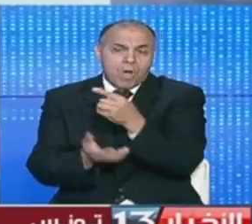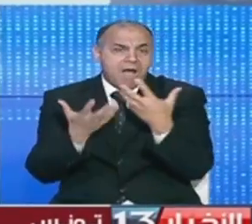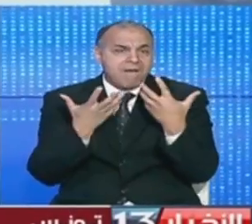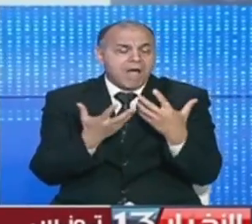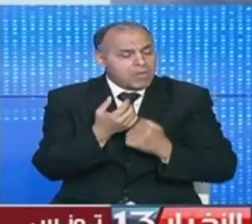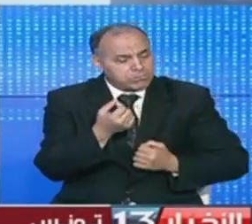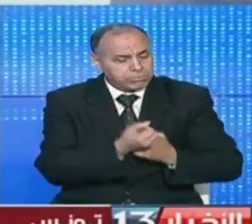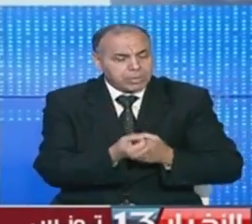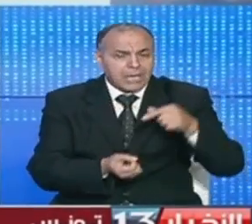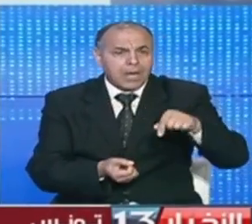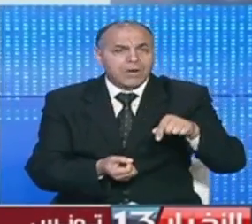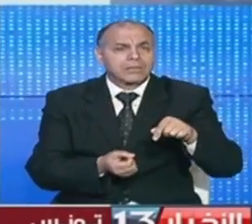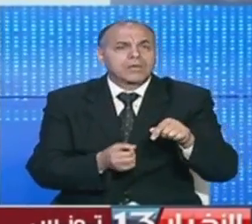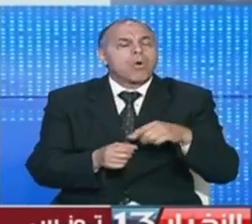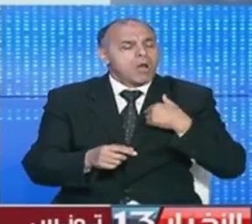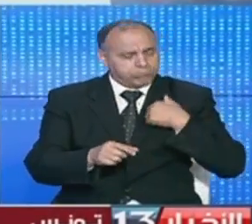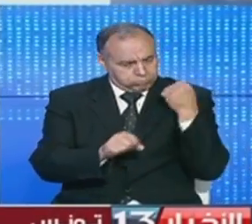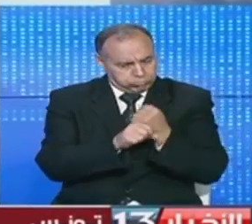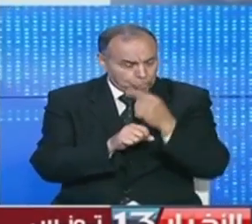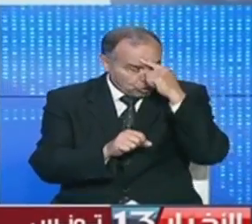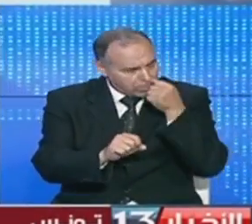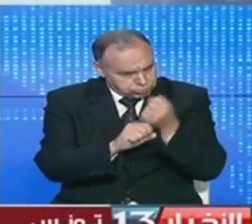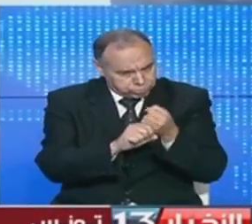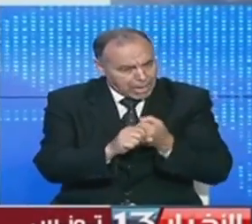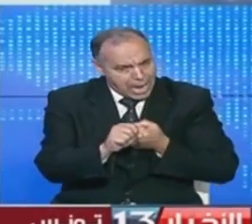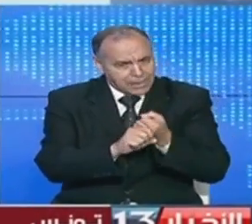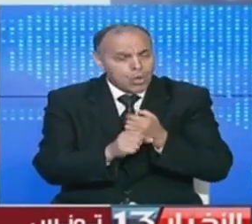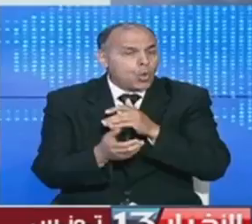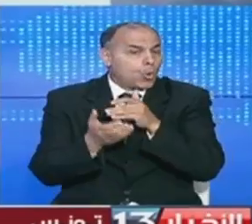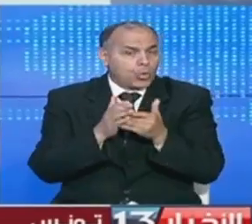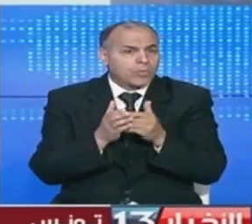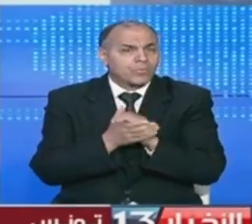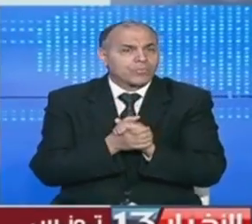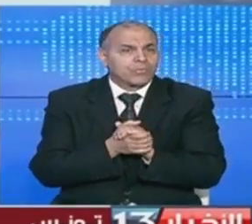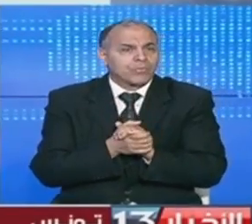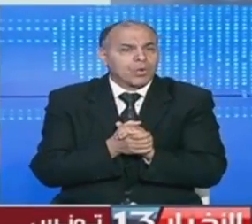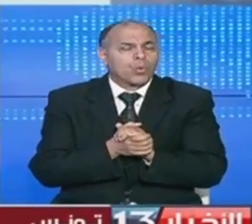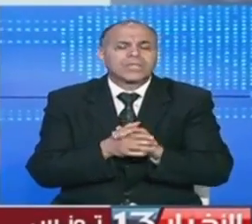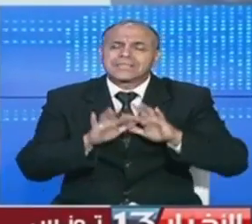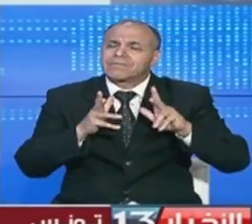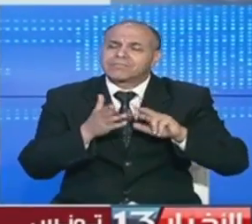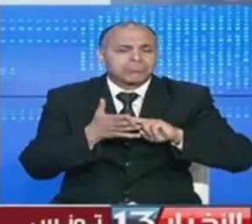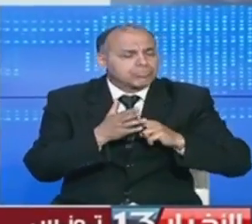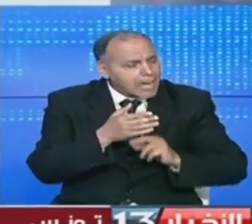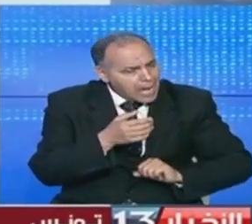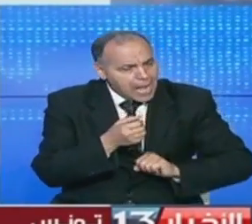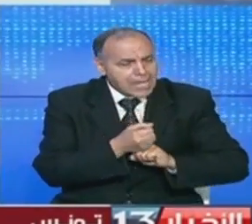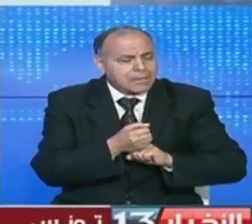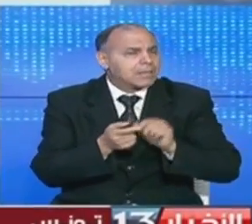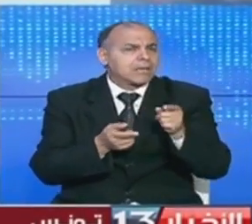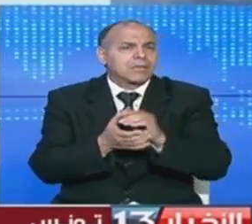إلى الدعم، وسأعمل إن شاء الله بكل الوسائل على